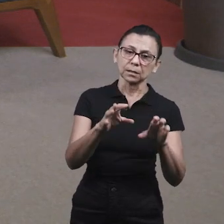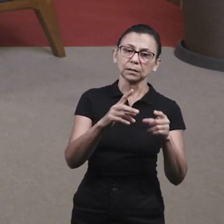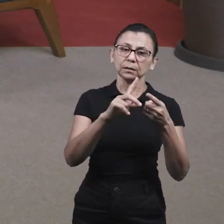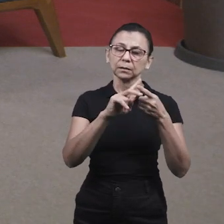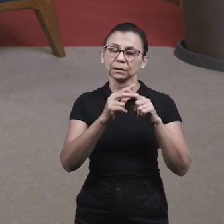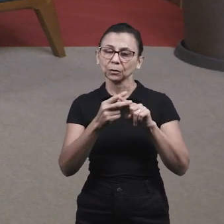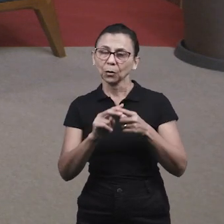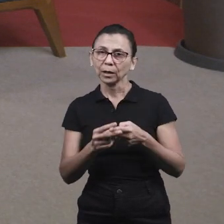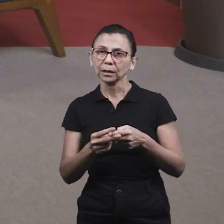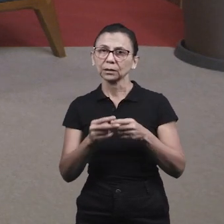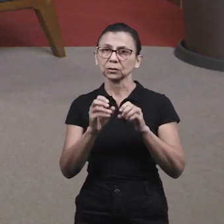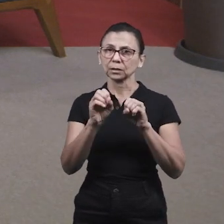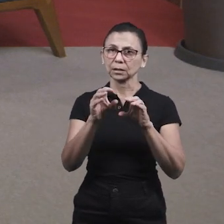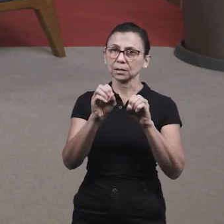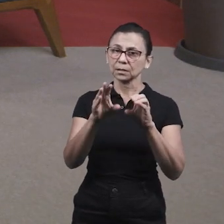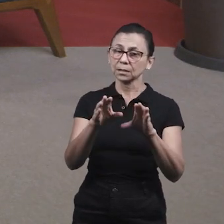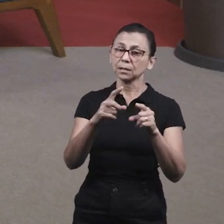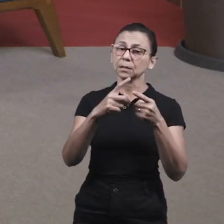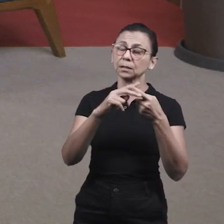Enseigner,